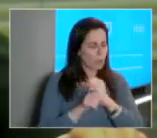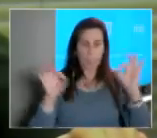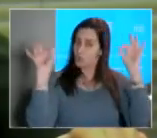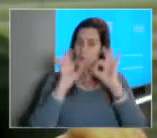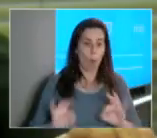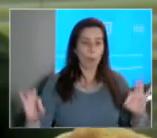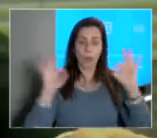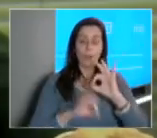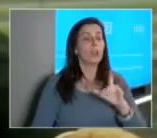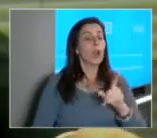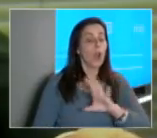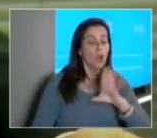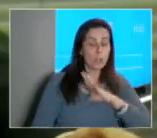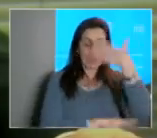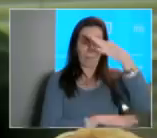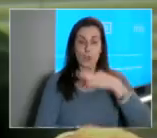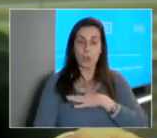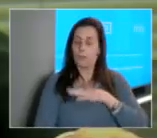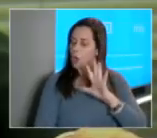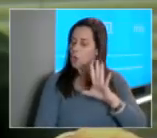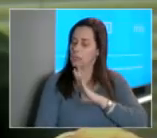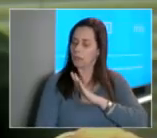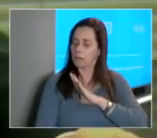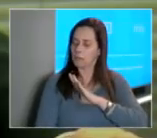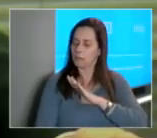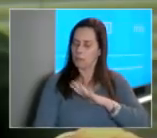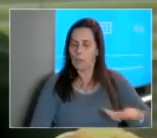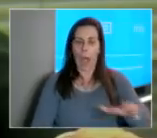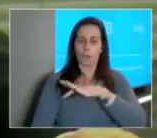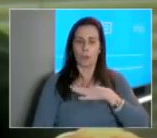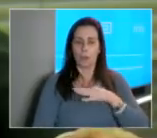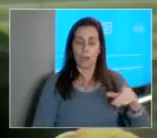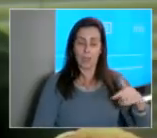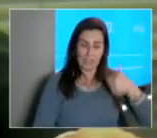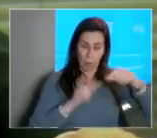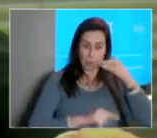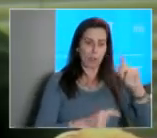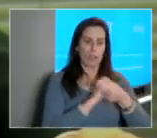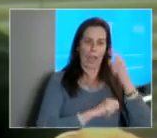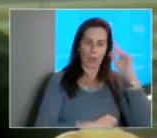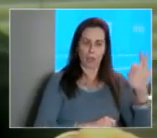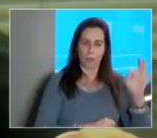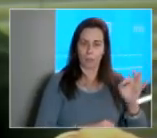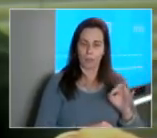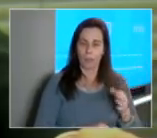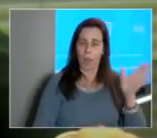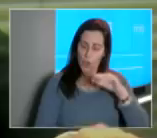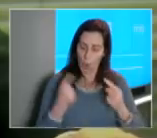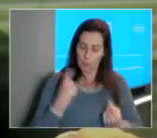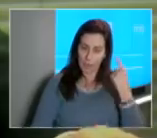דבר שיסכן לא את מולדתי ולא את מדינתי. היא שינתה את דעתה. והיה גם מקרה